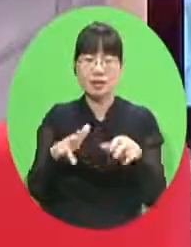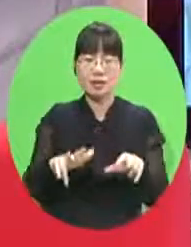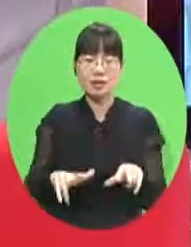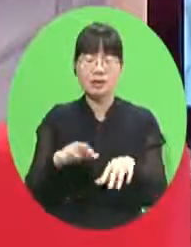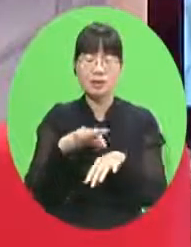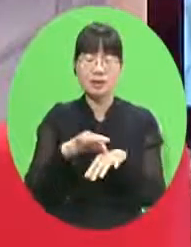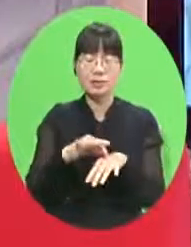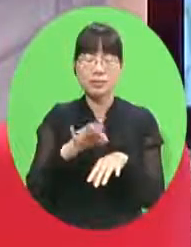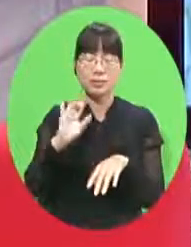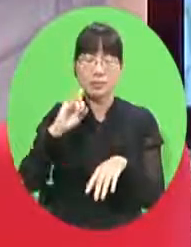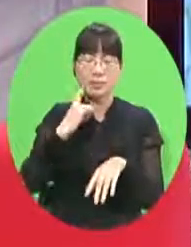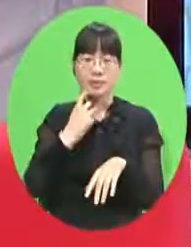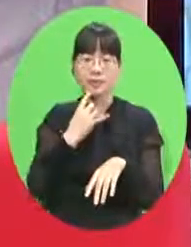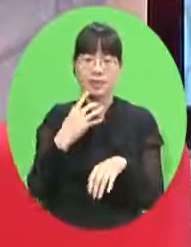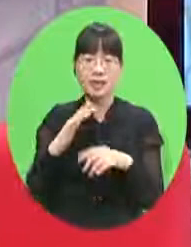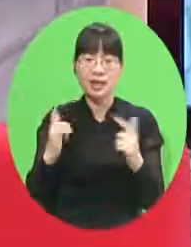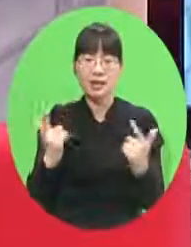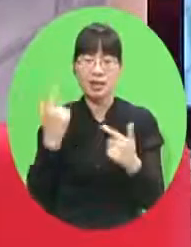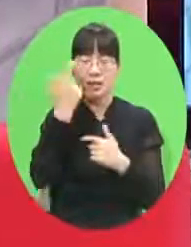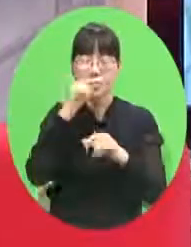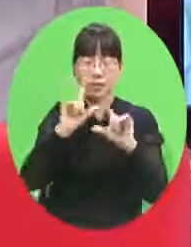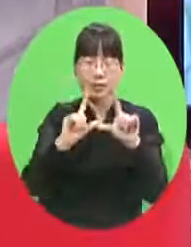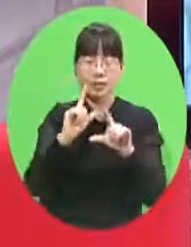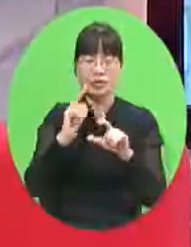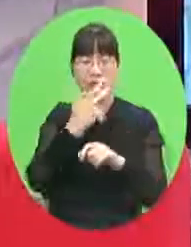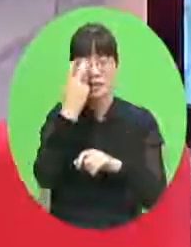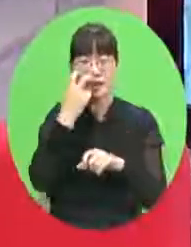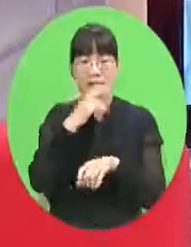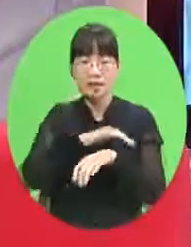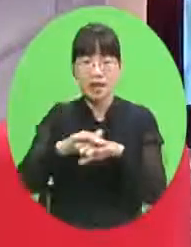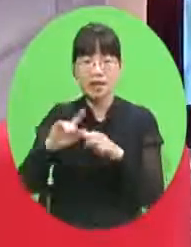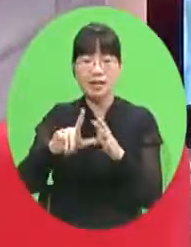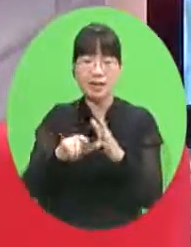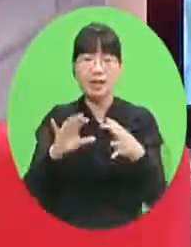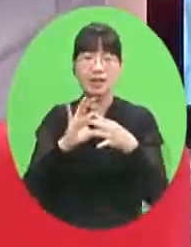피부 미용뿐만 아니라 얼굴 털까지도 잠자는데 많이 관련이 있다고 이해하시면 될것 같습니다.